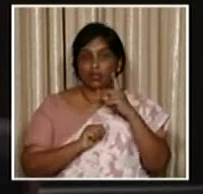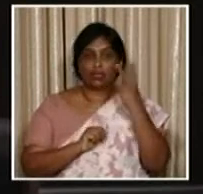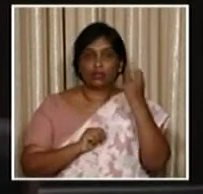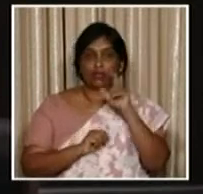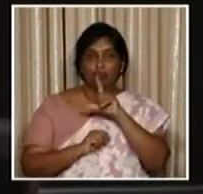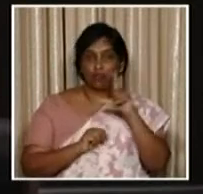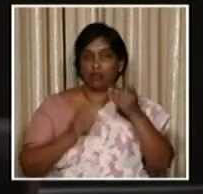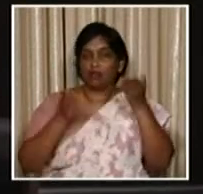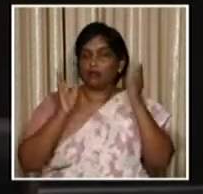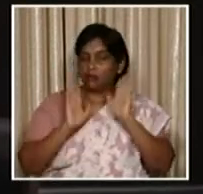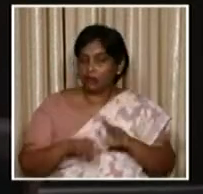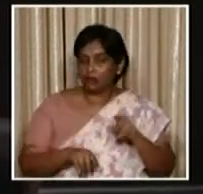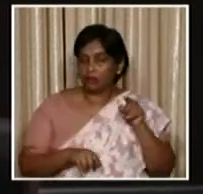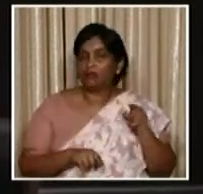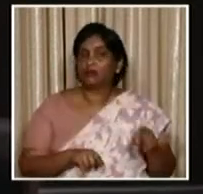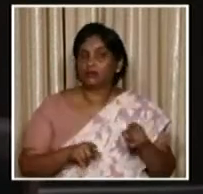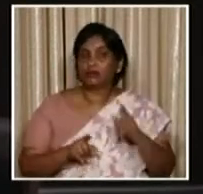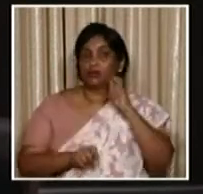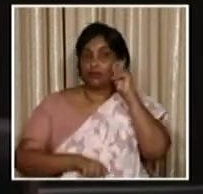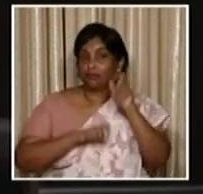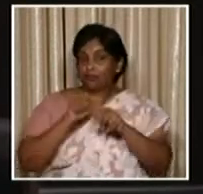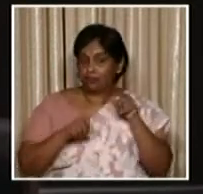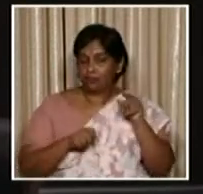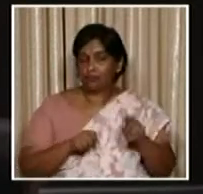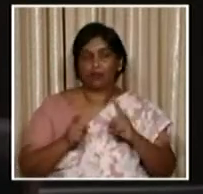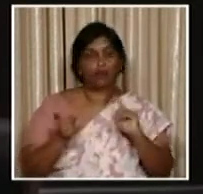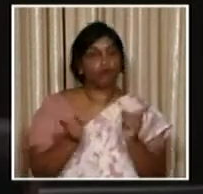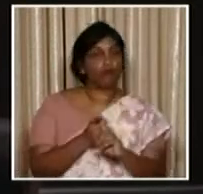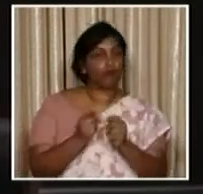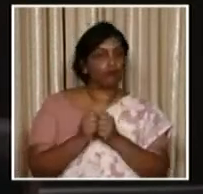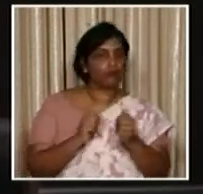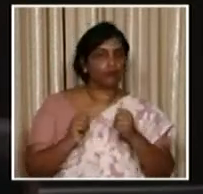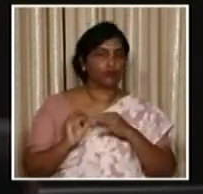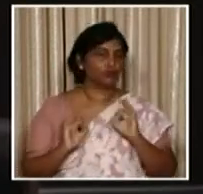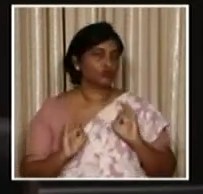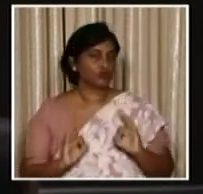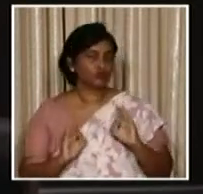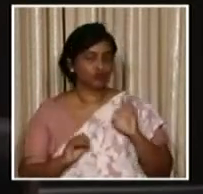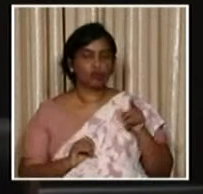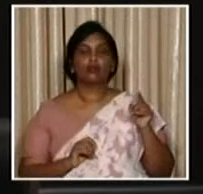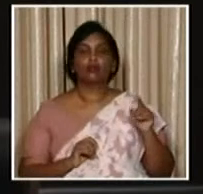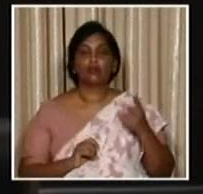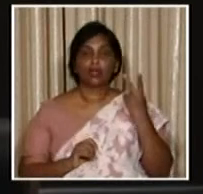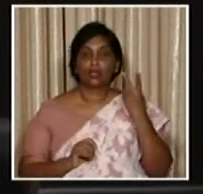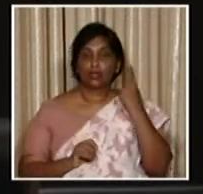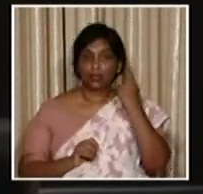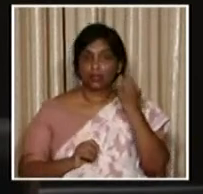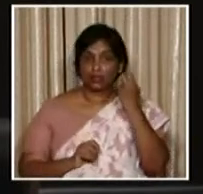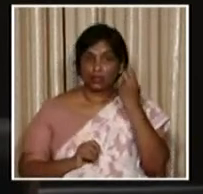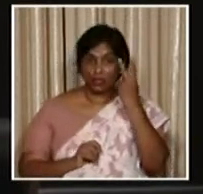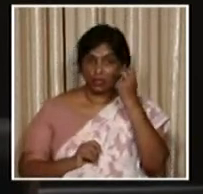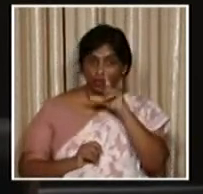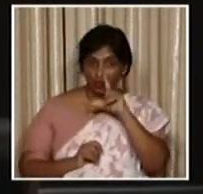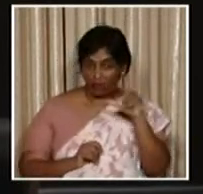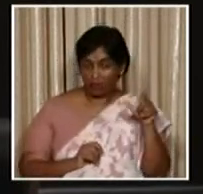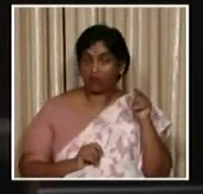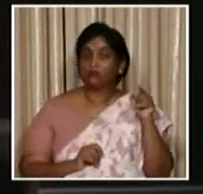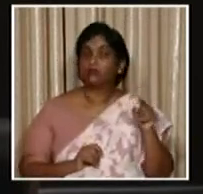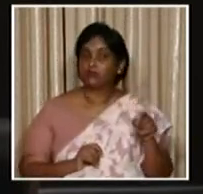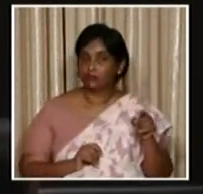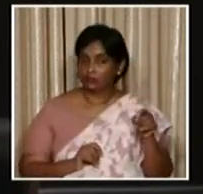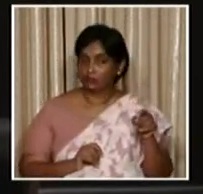2017 අවසාන වෙද්දී මේ පුද්ගලයෝ ප්‍රහාරය සඳහා ලෑස්ති වෙනවා කියලා 2017 දී